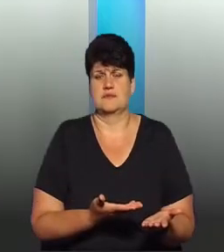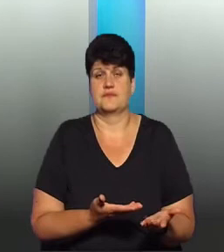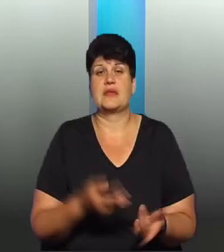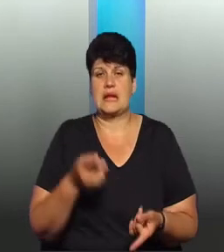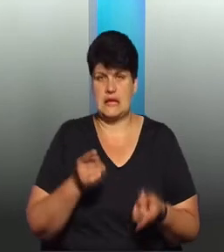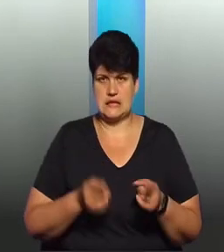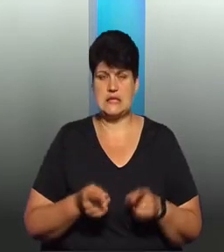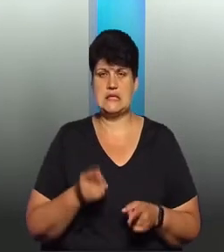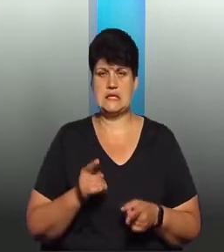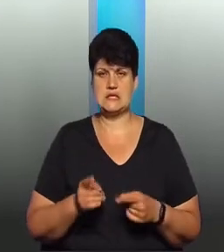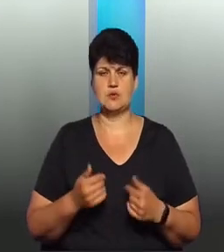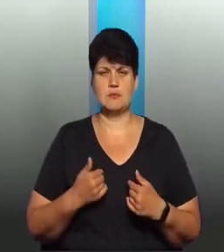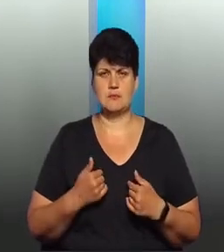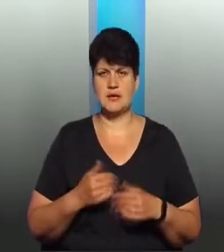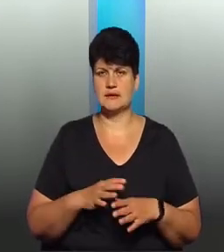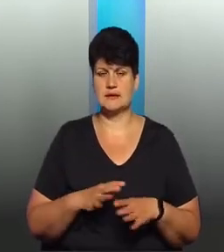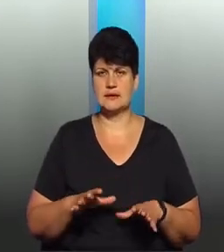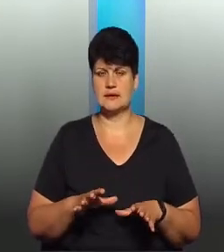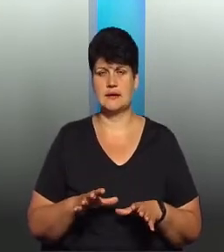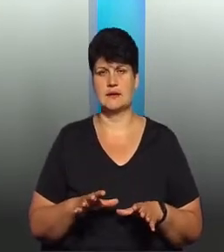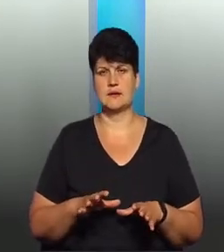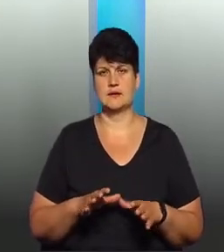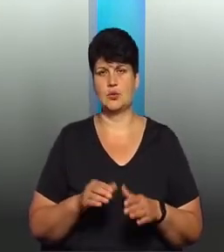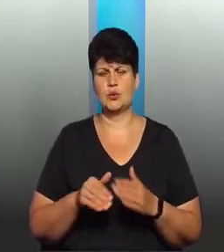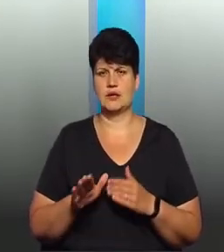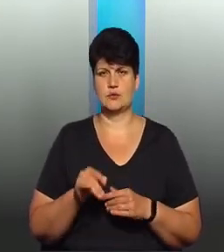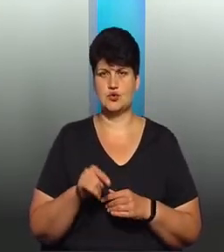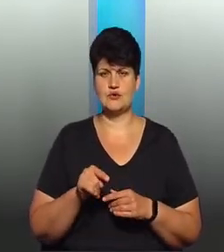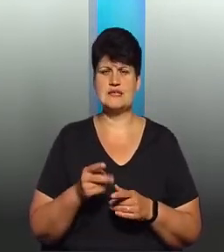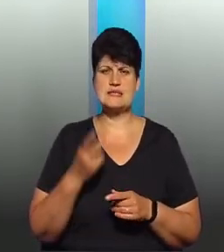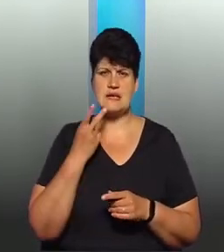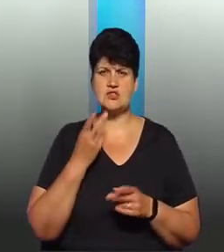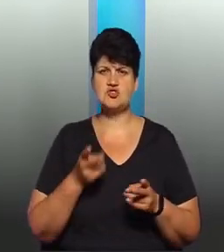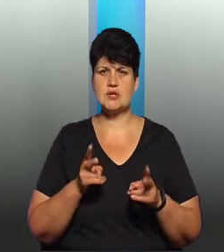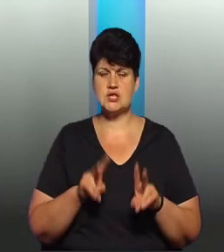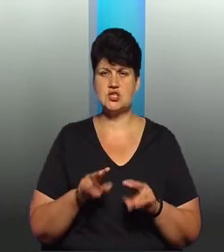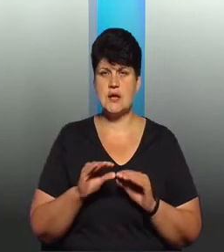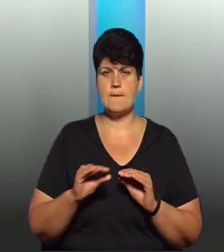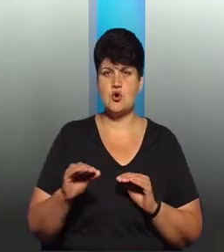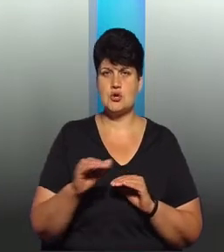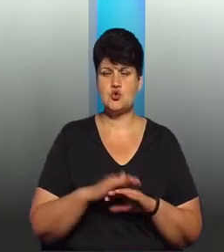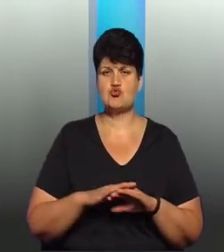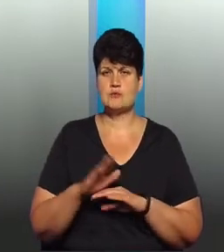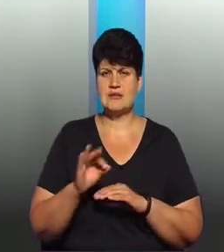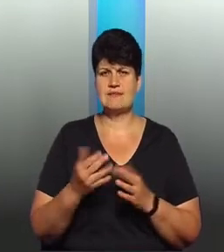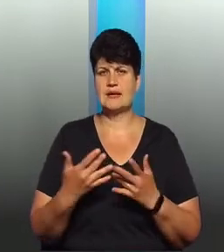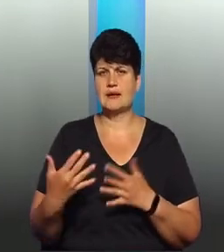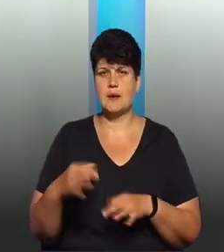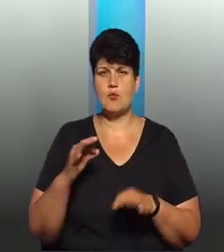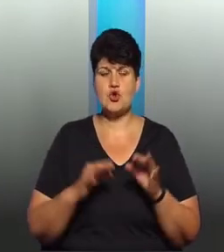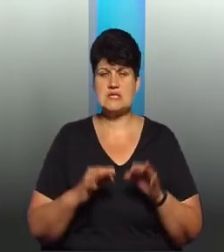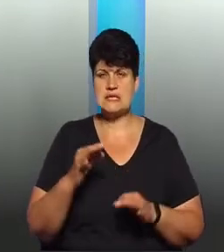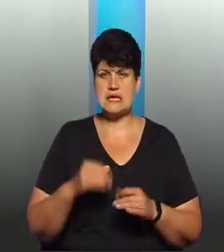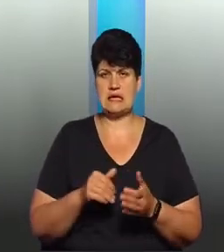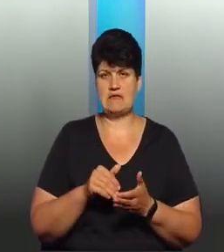уникнемо цього в жодному випадку. Завжди залишиться якийсь прошарок суспільства, декілька процентів, які відмовляться вакцинуватися у